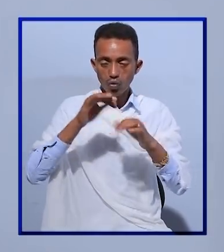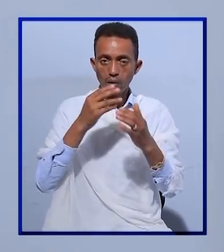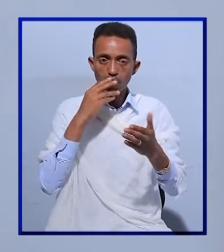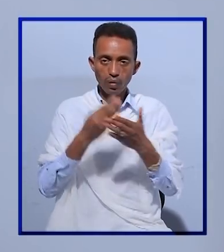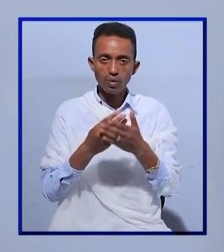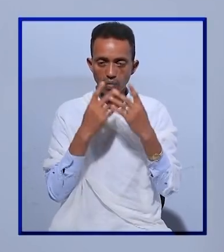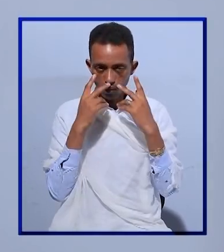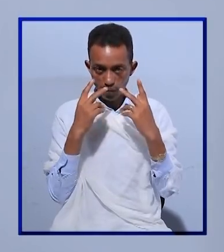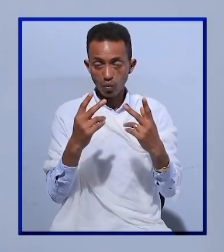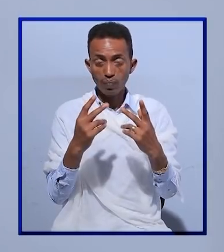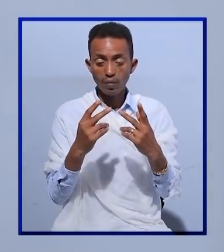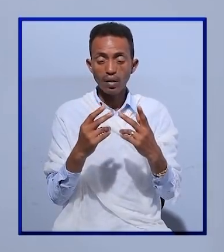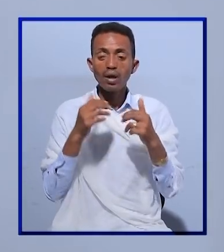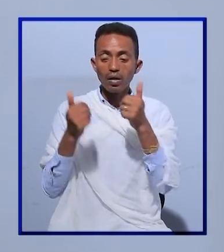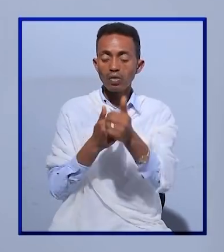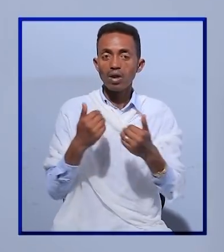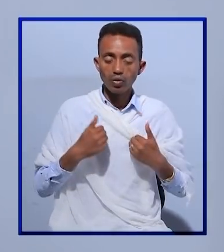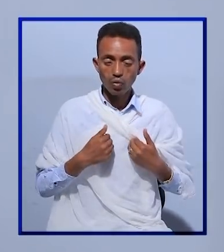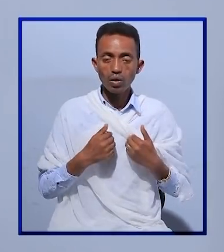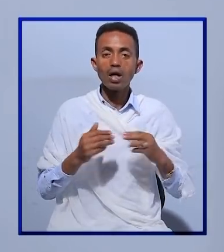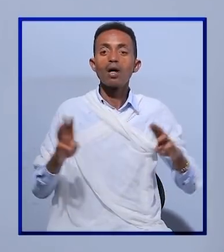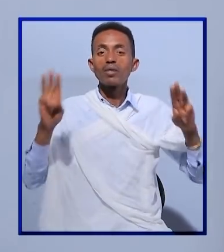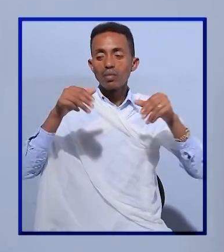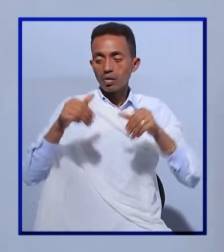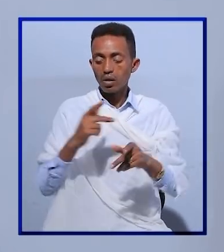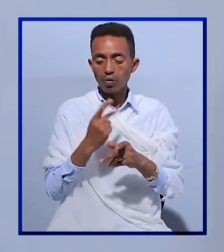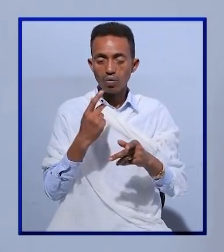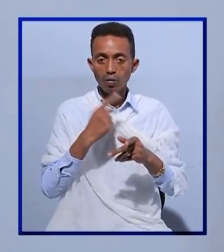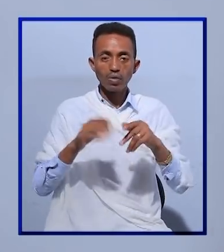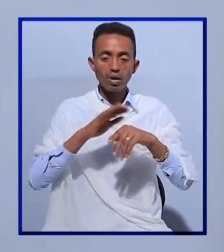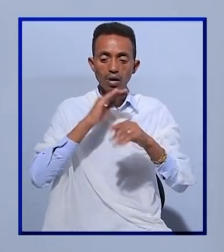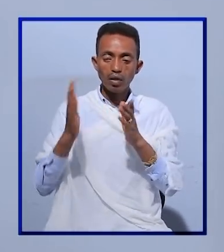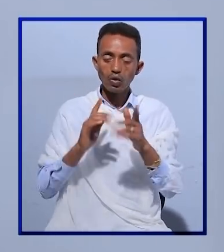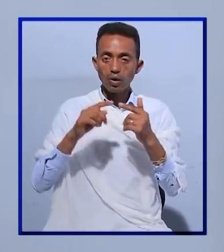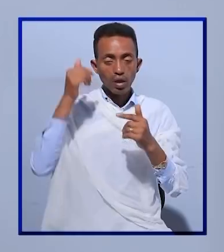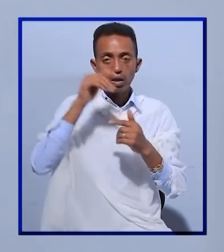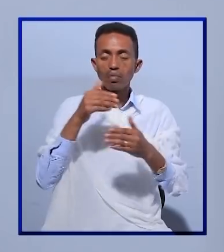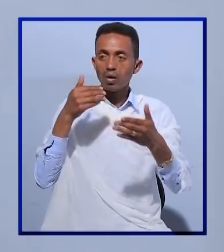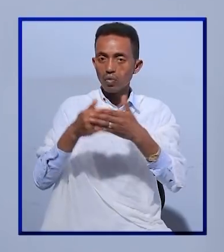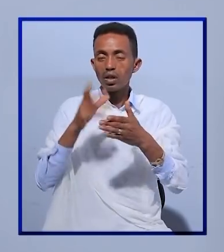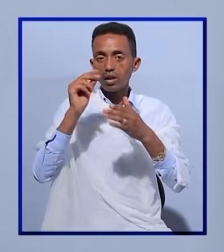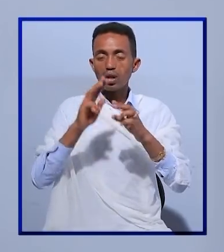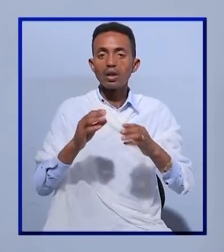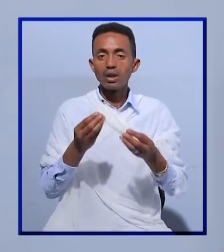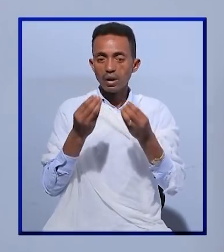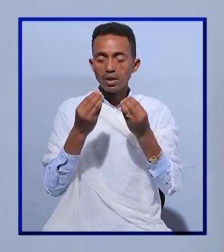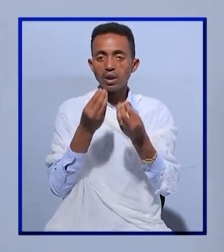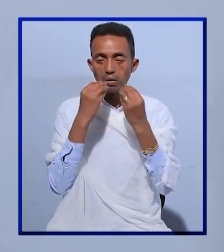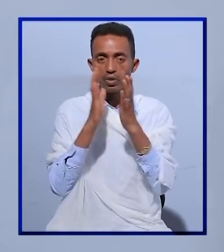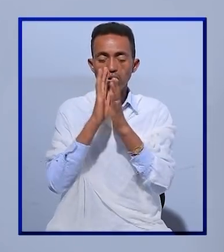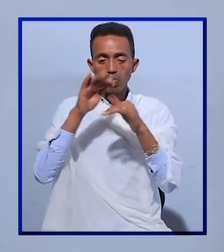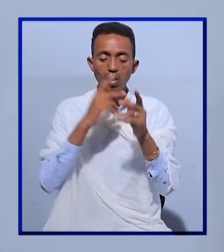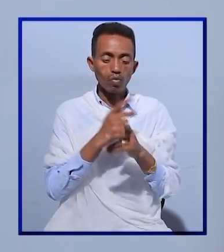ላይ ያደረጋችሁ ተመልካቾቻችን በሙሉ እየተከታተላችሁ ያላችሁት በሰንበት ሙያ መርሃ ግብራችን ተዘጋጅቶ የሚቀርብላችሁን